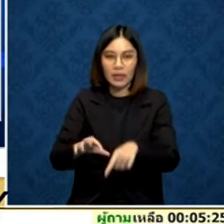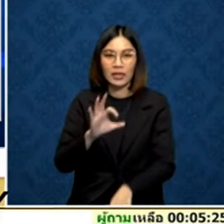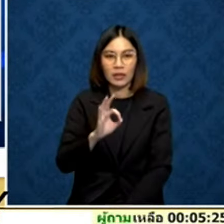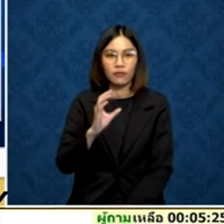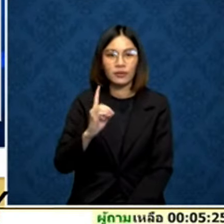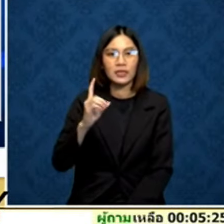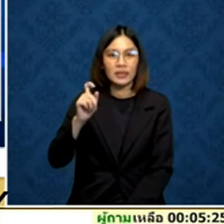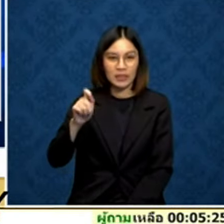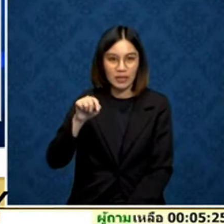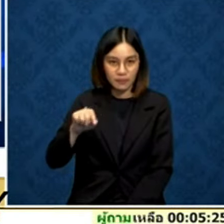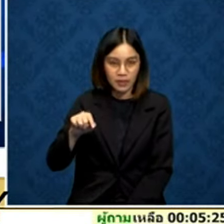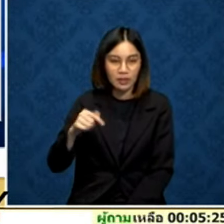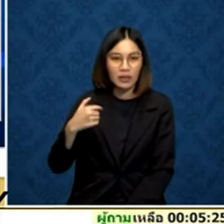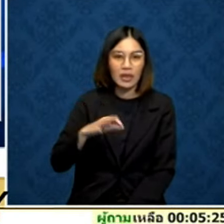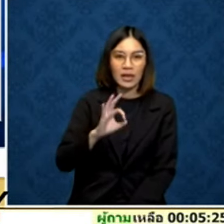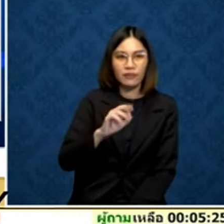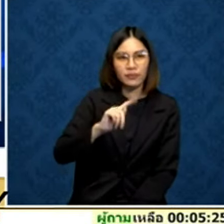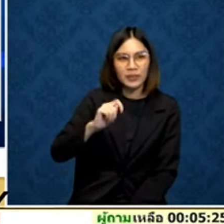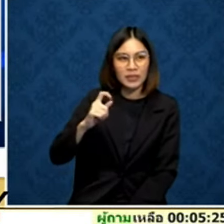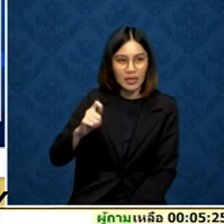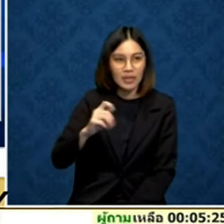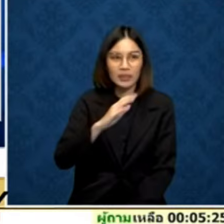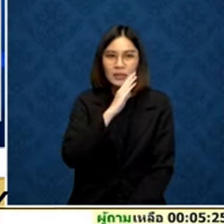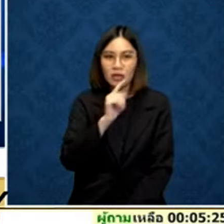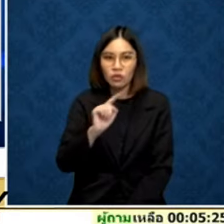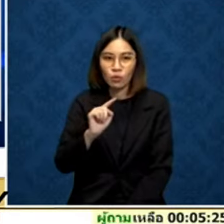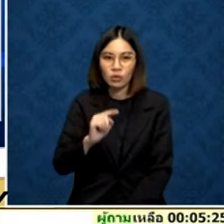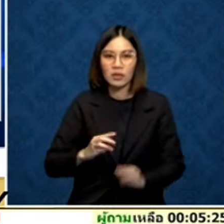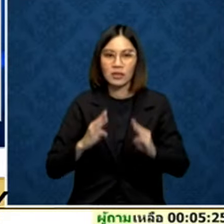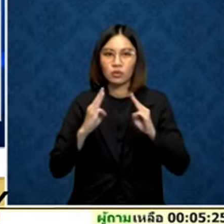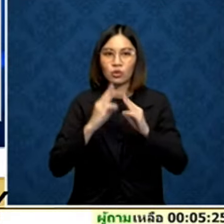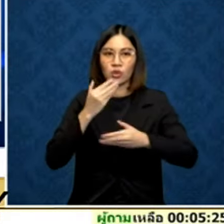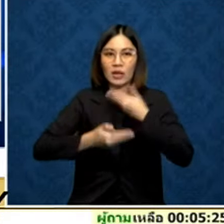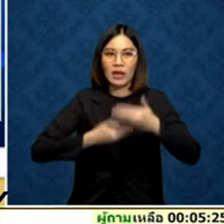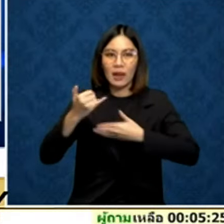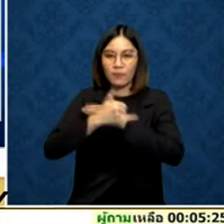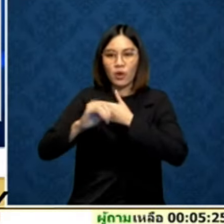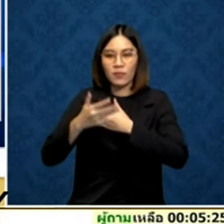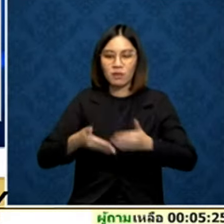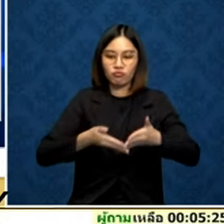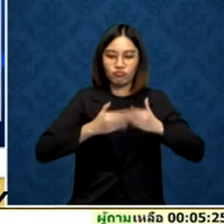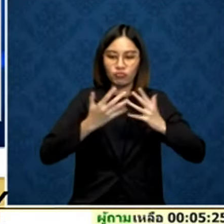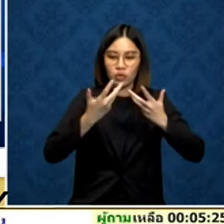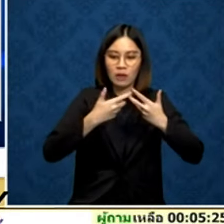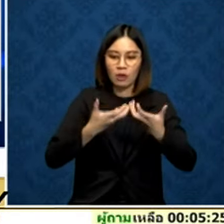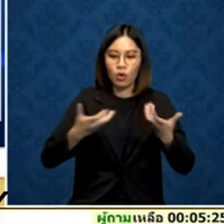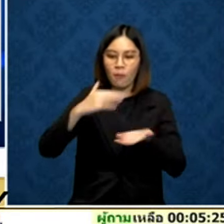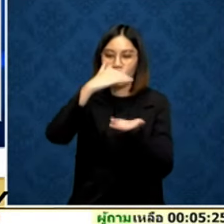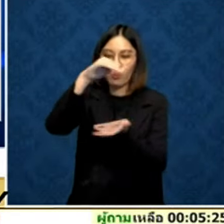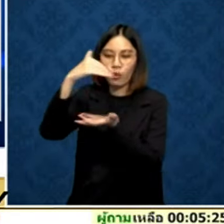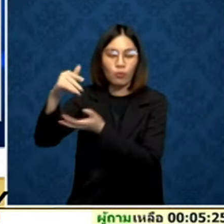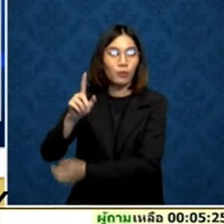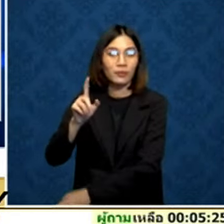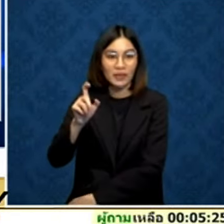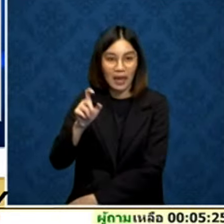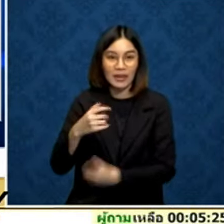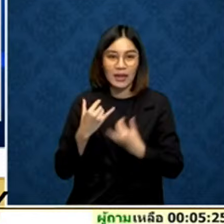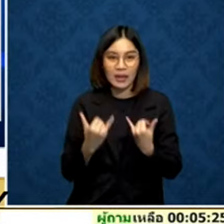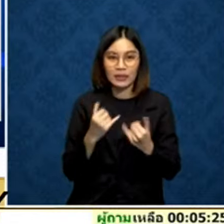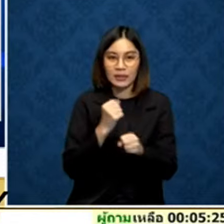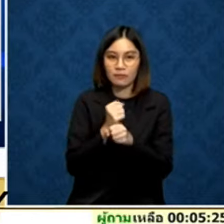ด้วยนะครับ FTA ด้วยนะครับเพราะว่าถ้าเกิดเราไม่มีสนธิสัญญาการค้าระหว่างประเทศเข้ามาตั้งโรงงานเขาก็ไม่สามารถที่จะส่งออกไปที่ประเทศต่างๆได้เพราะฉะนั้นตรงนี้ก็ทำ